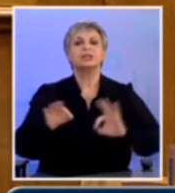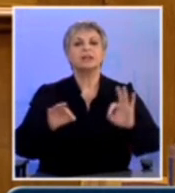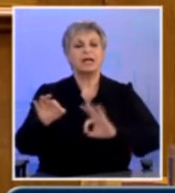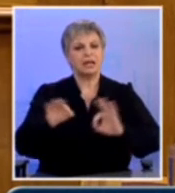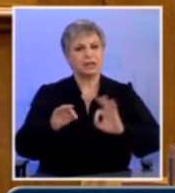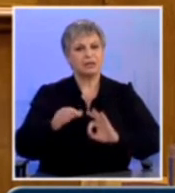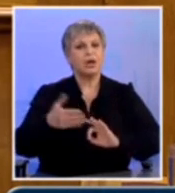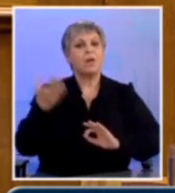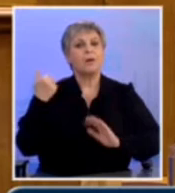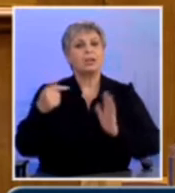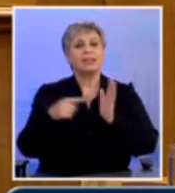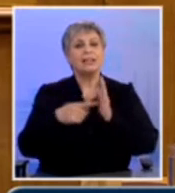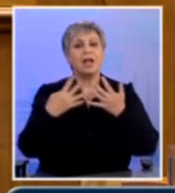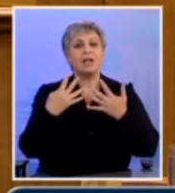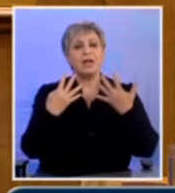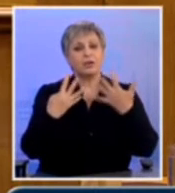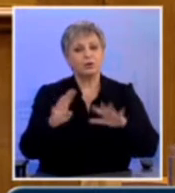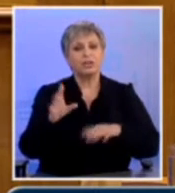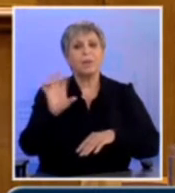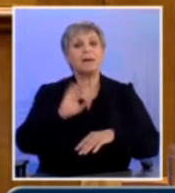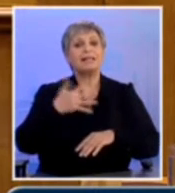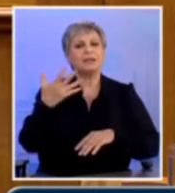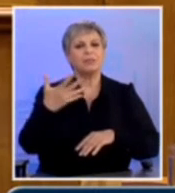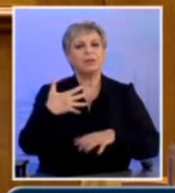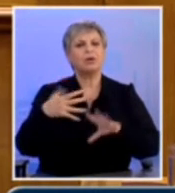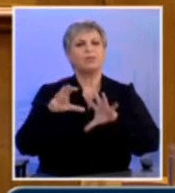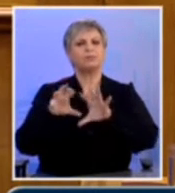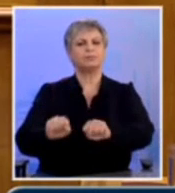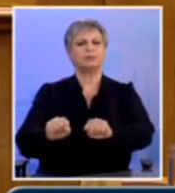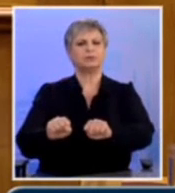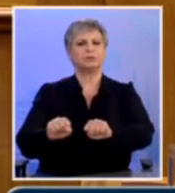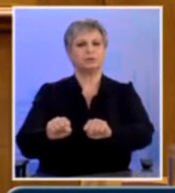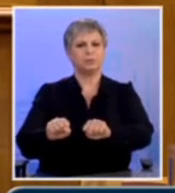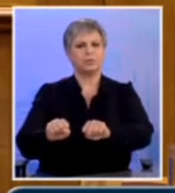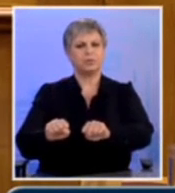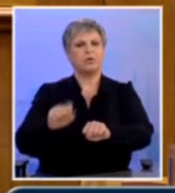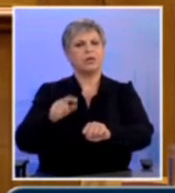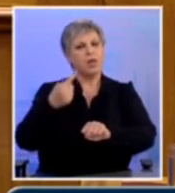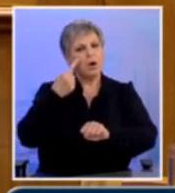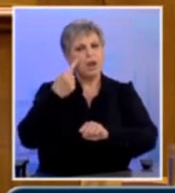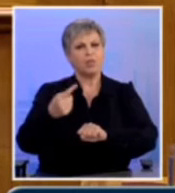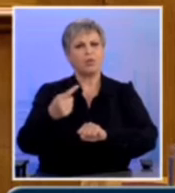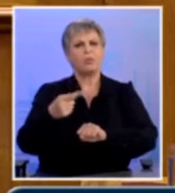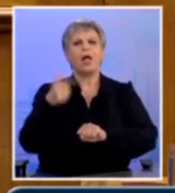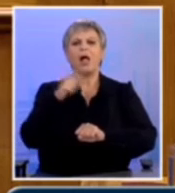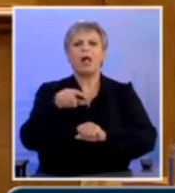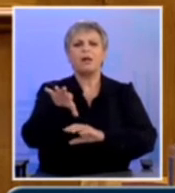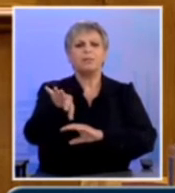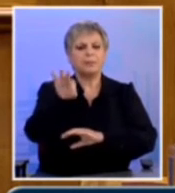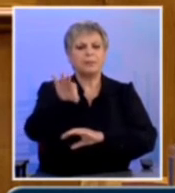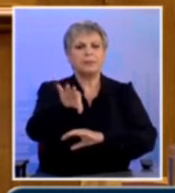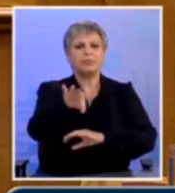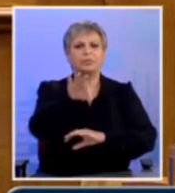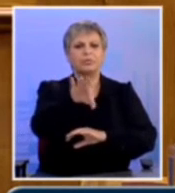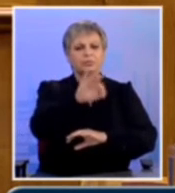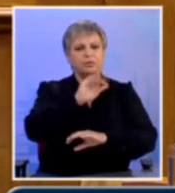το 1955, και τέτοιου είδους μέτρα επιλεκτικού χαρακτήρα μπορούν να δώσουν σημαντικά έσοδα